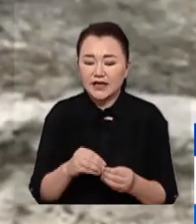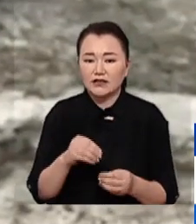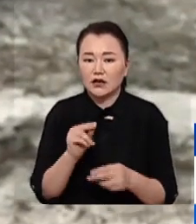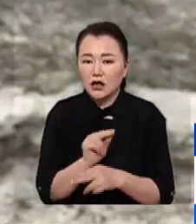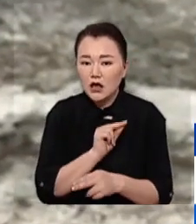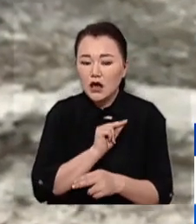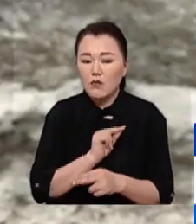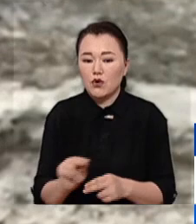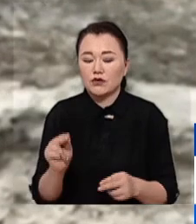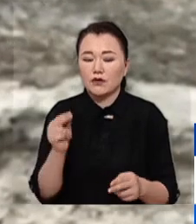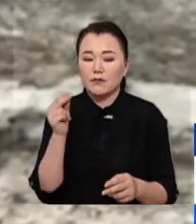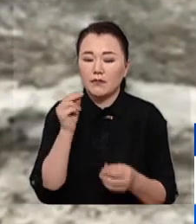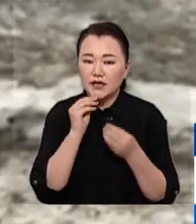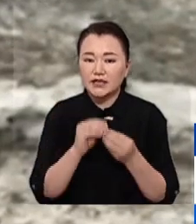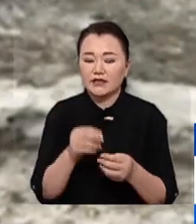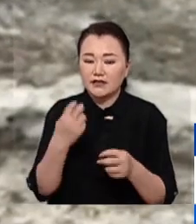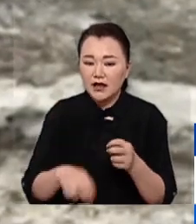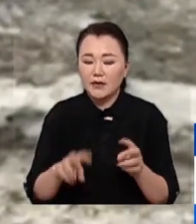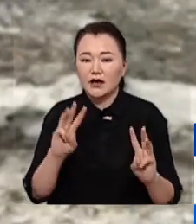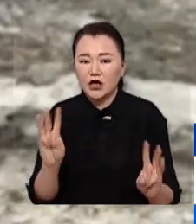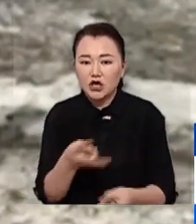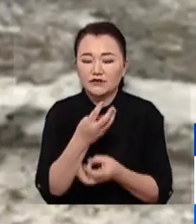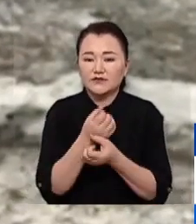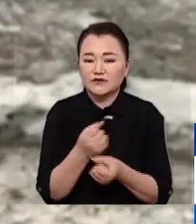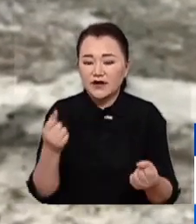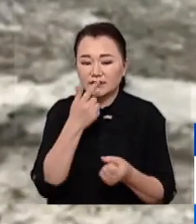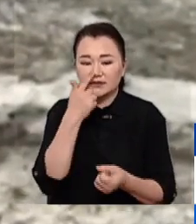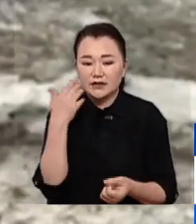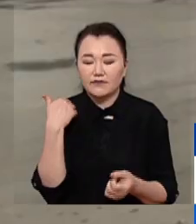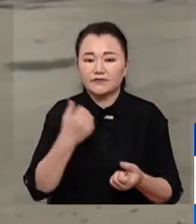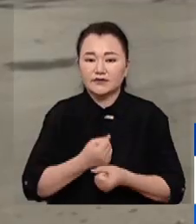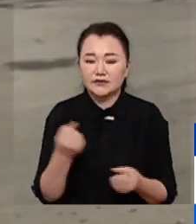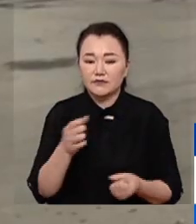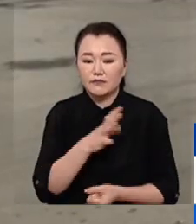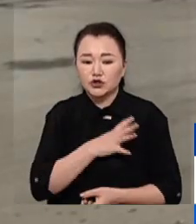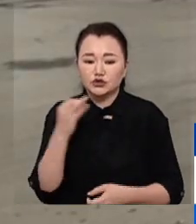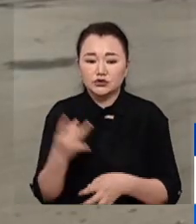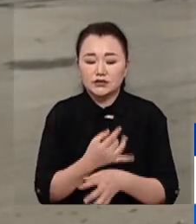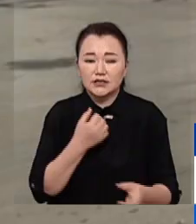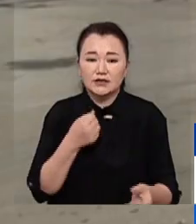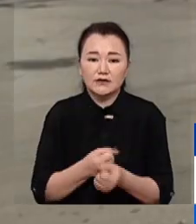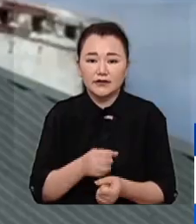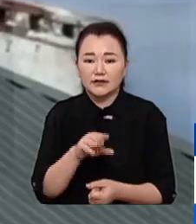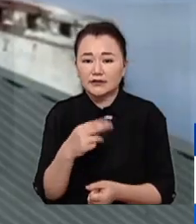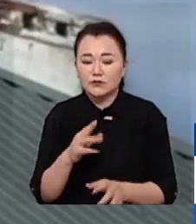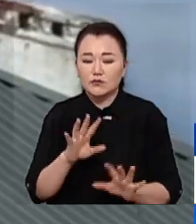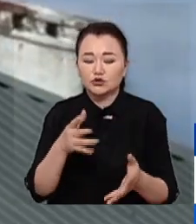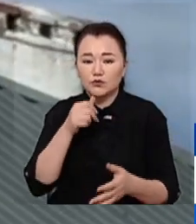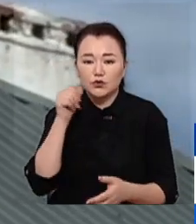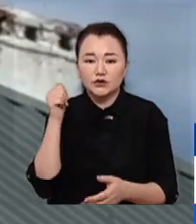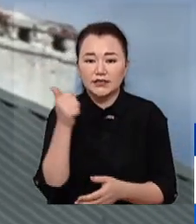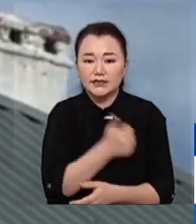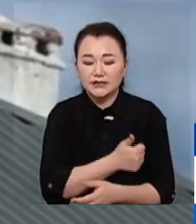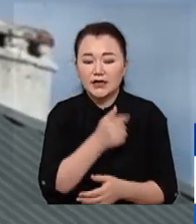она постоянно ломается, горит, что-то взрывается, вот недавно взорвалось что-то. Очередная авария на ТЭЦ произошла на прошлой